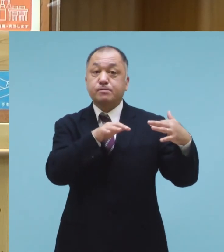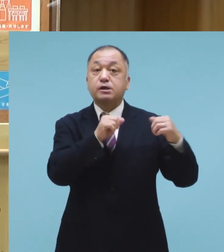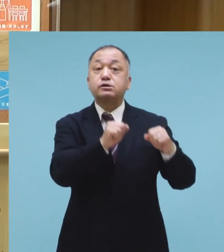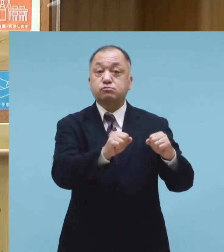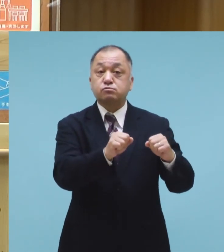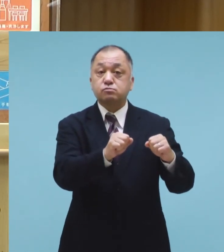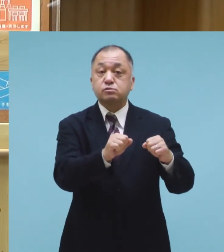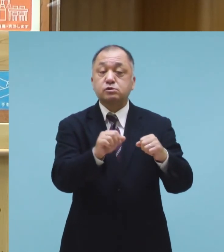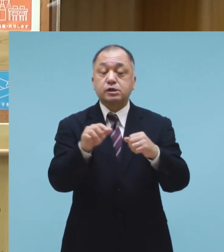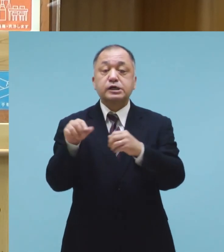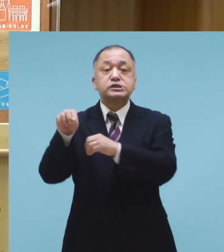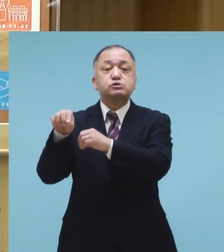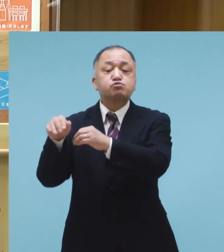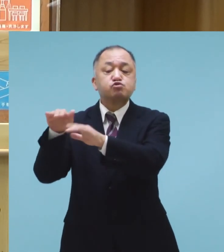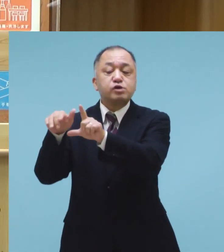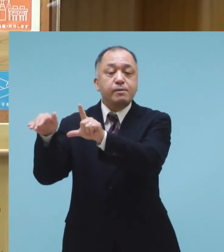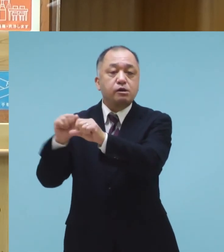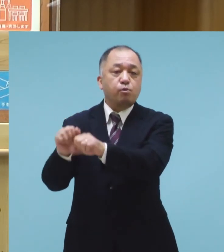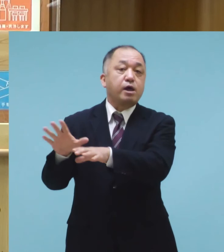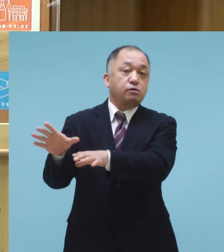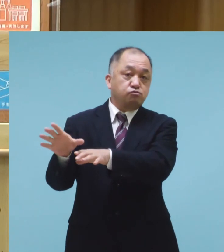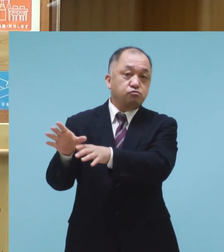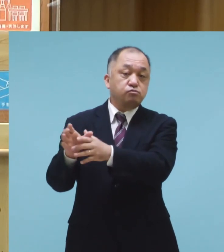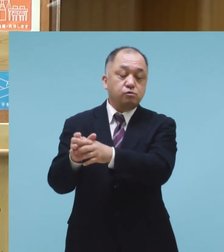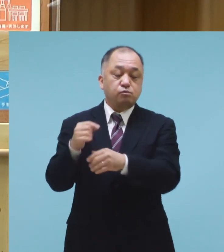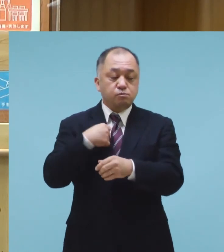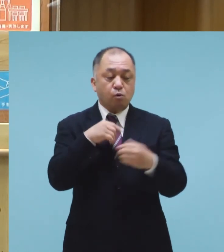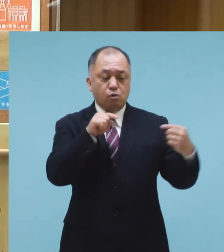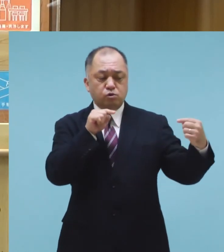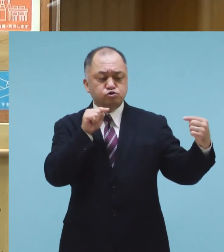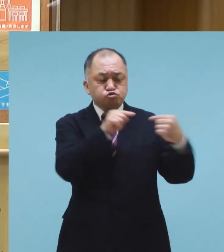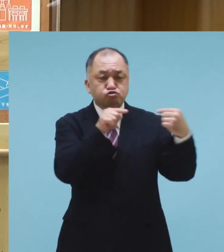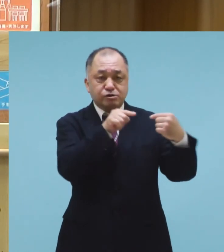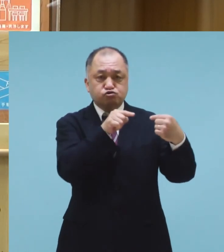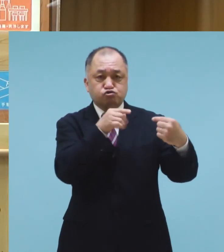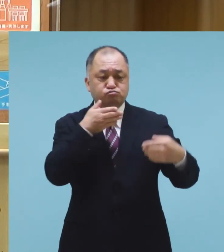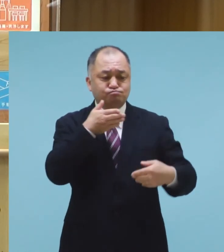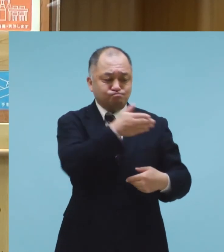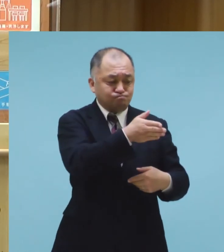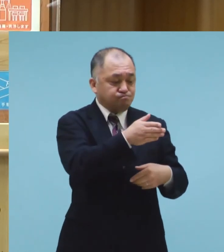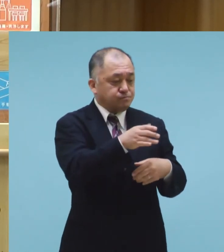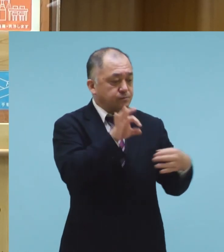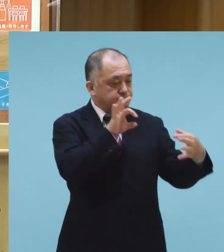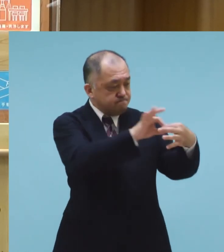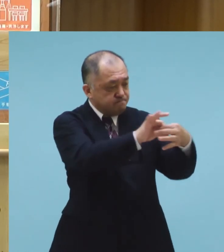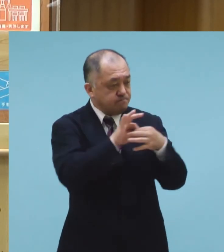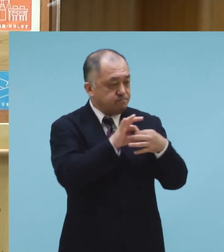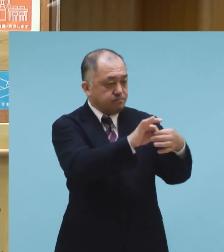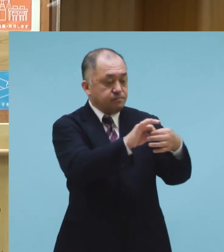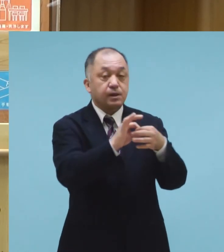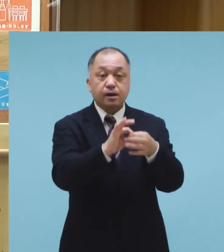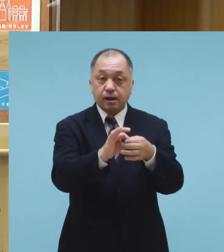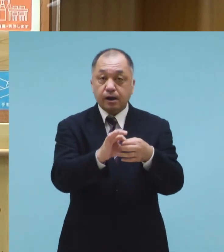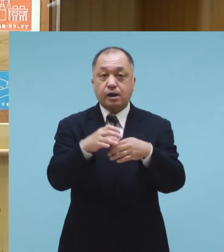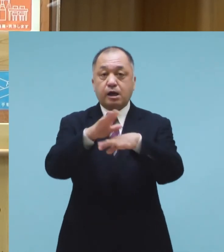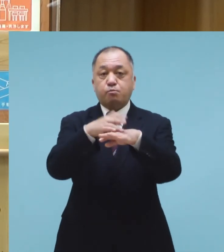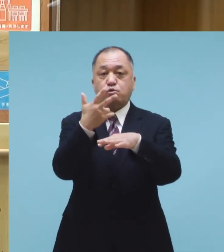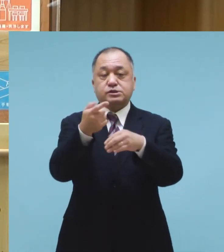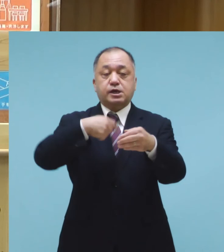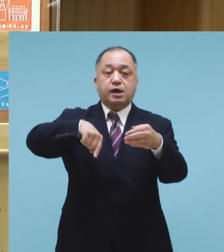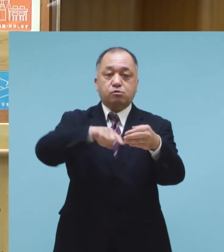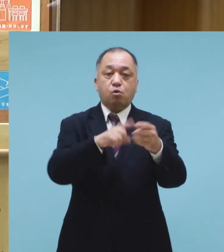して、秋元市長とも直接私も絶えず連絡を取りながら、これまでも札幌市内における対